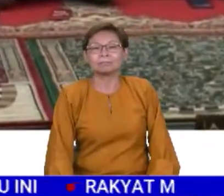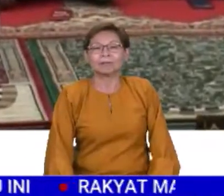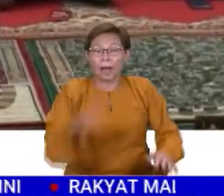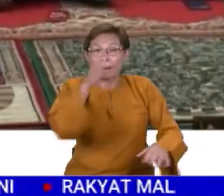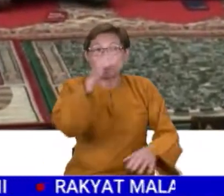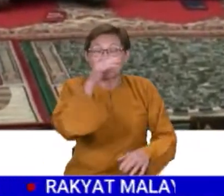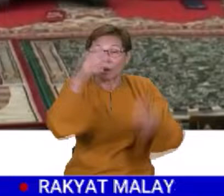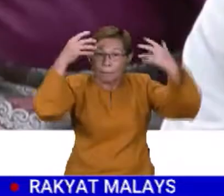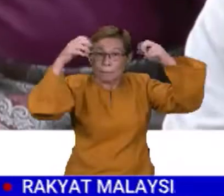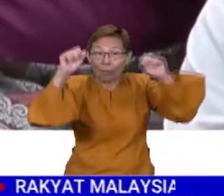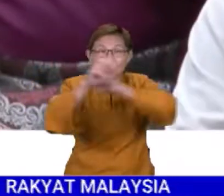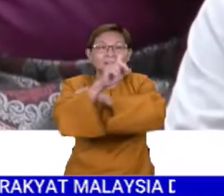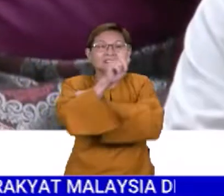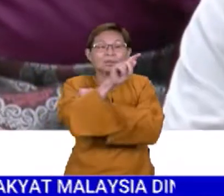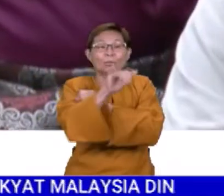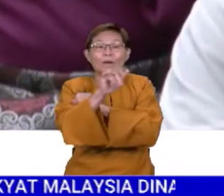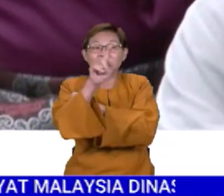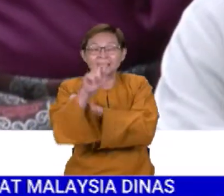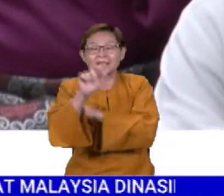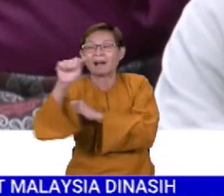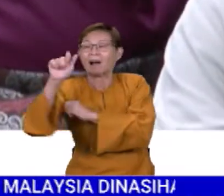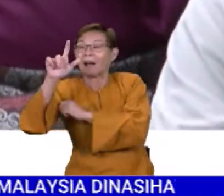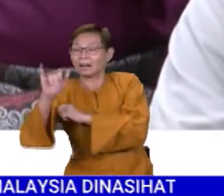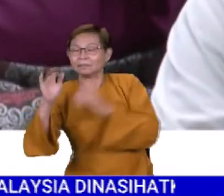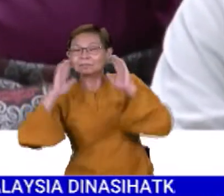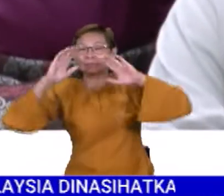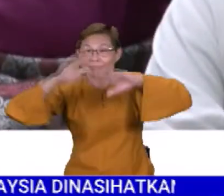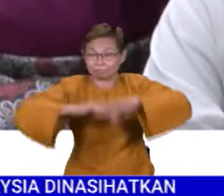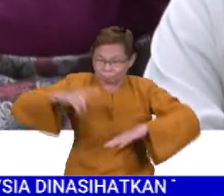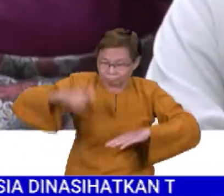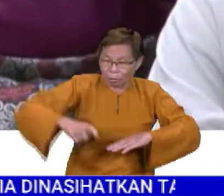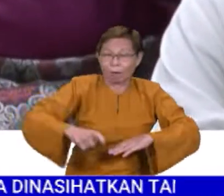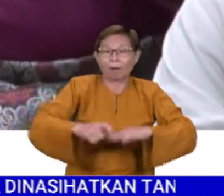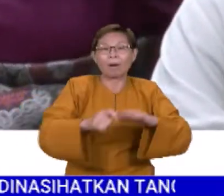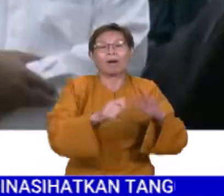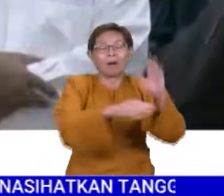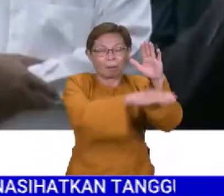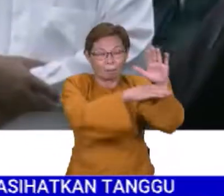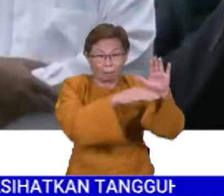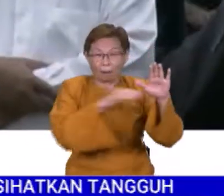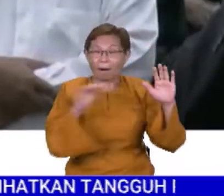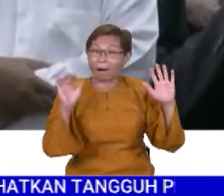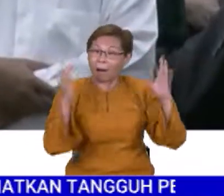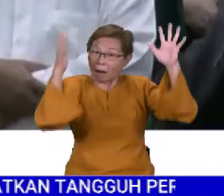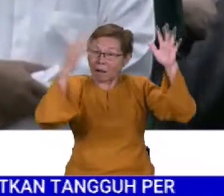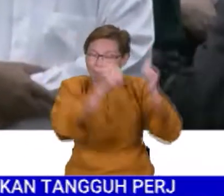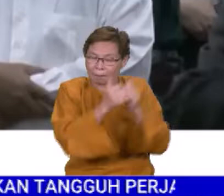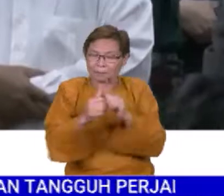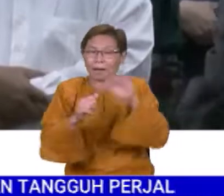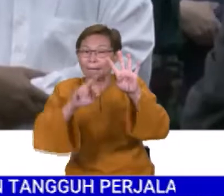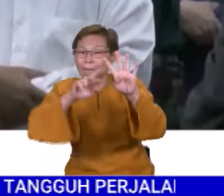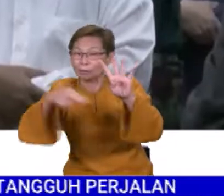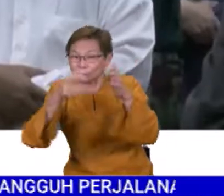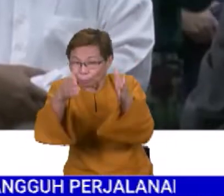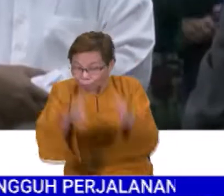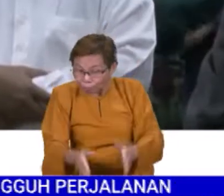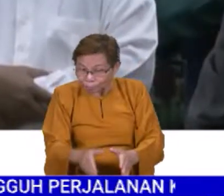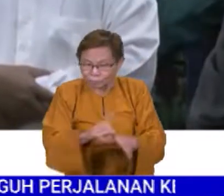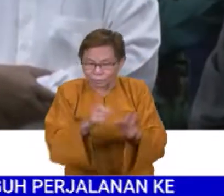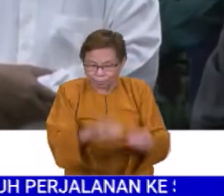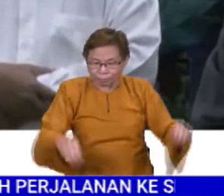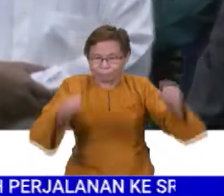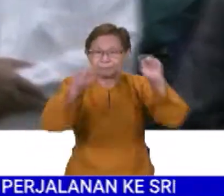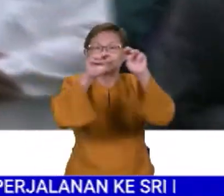di Melaka yang di-pertua Negeri Tun Mohamad Ali Rustam menunaikan solat sunat Aidil Adha bersama kira-kira 4000 jemaah di